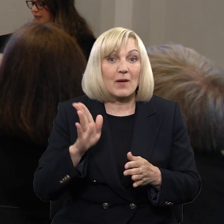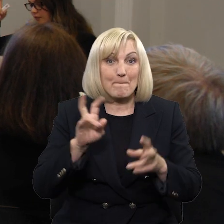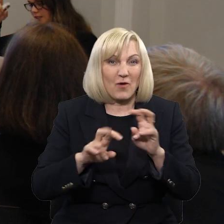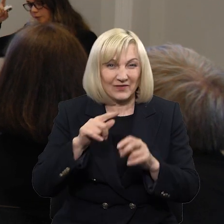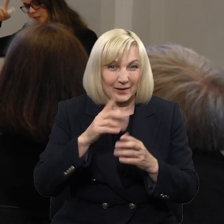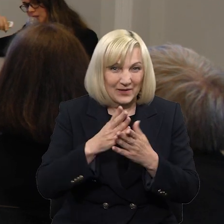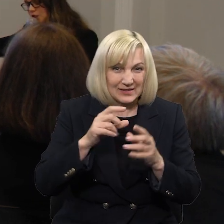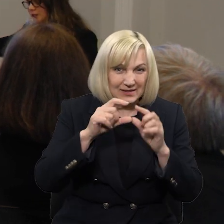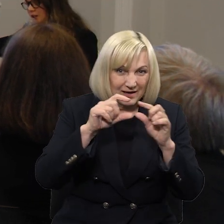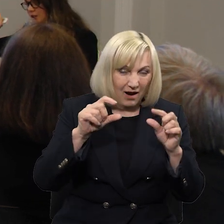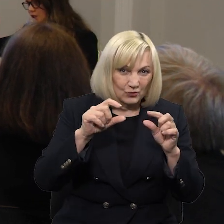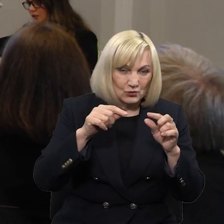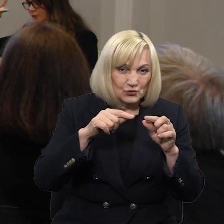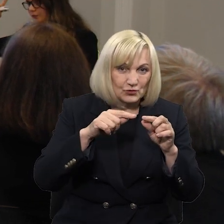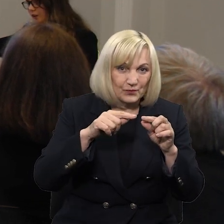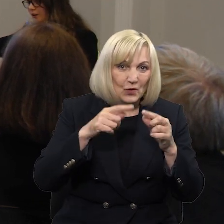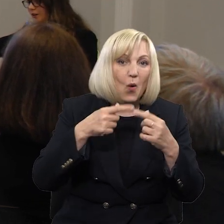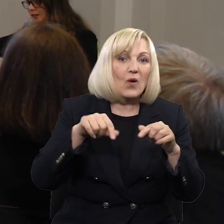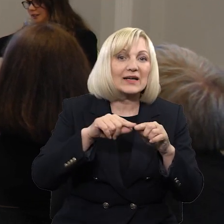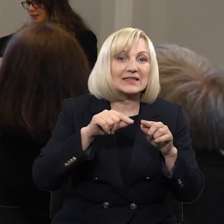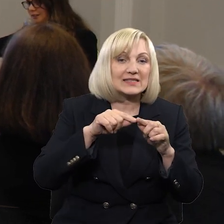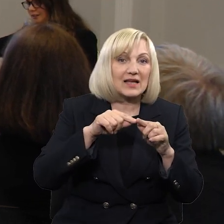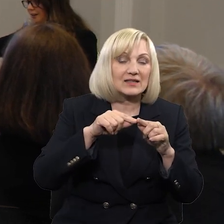поисковике вы знаете там есть карточка организации